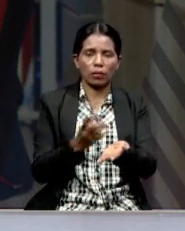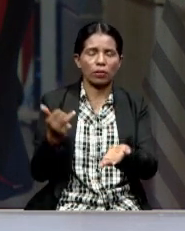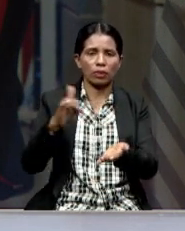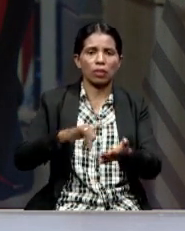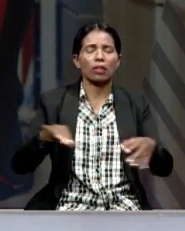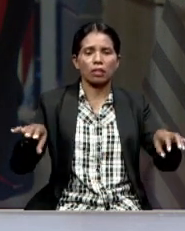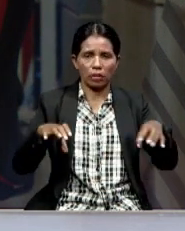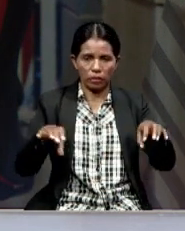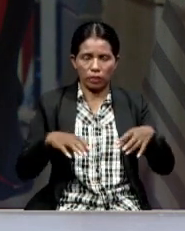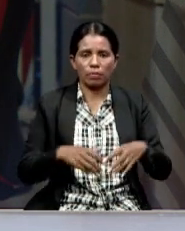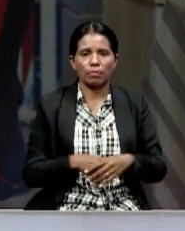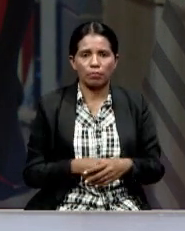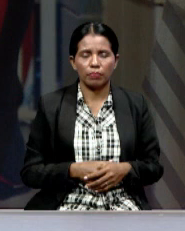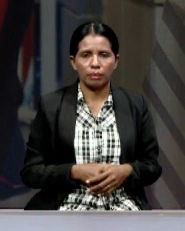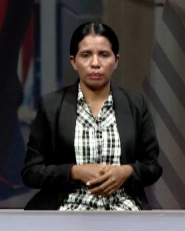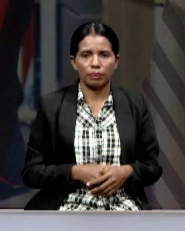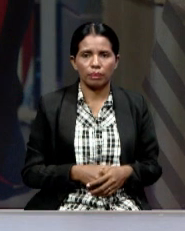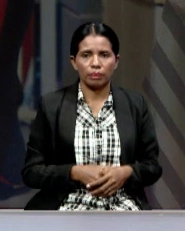serviço.